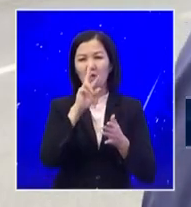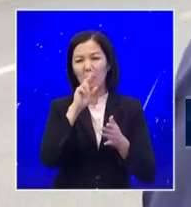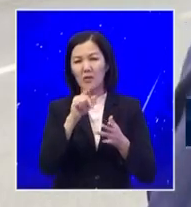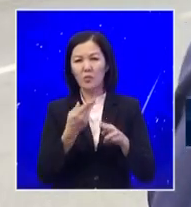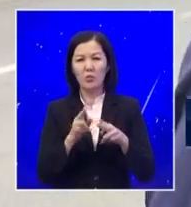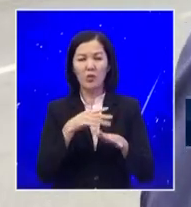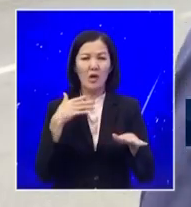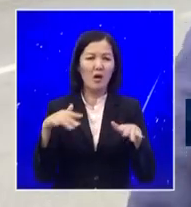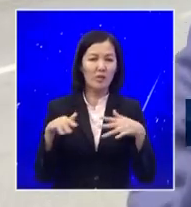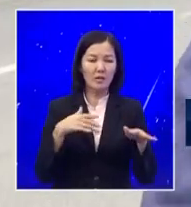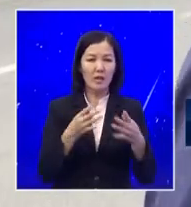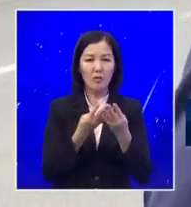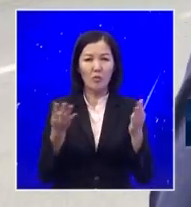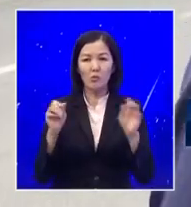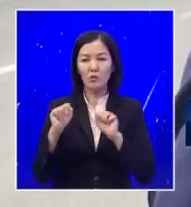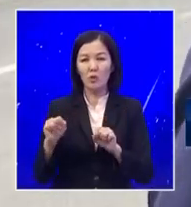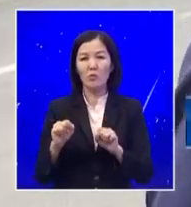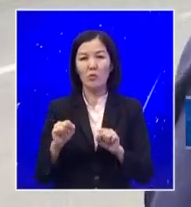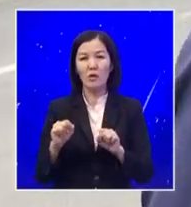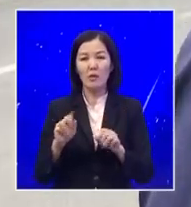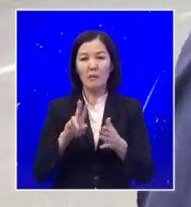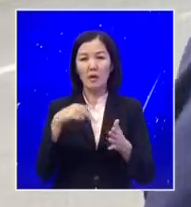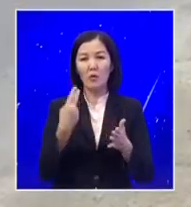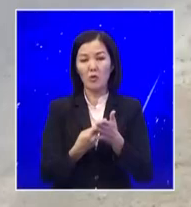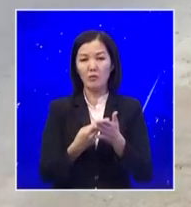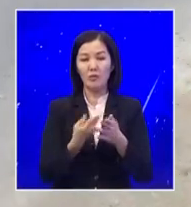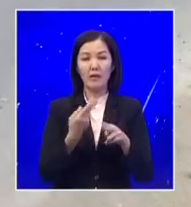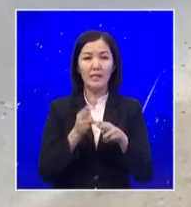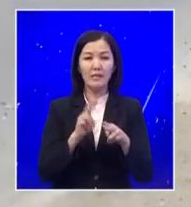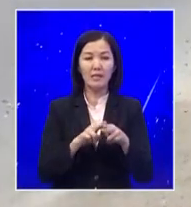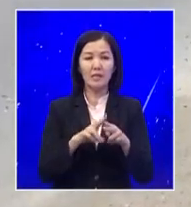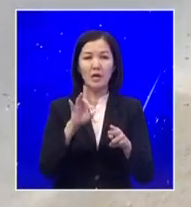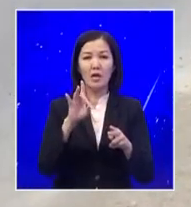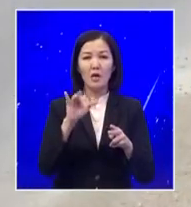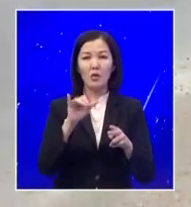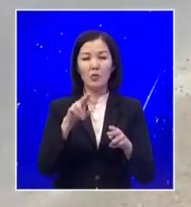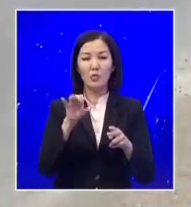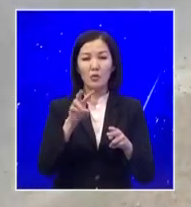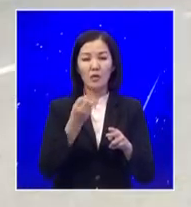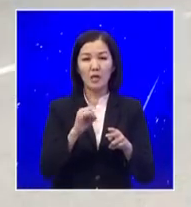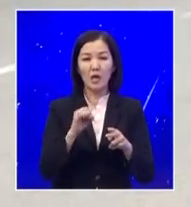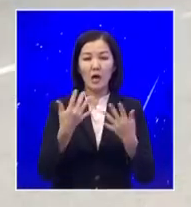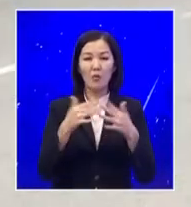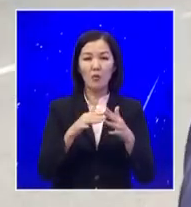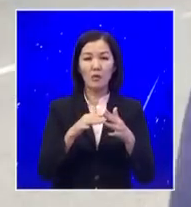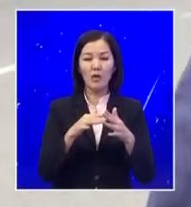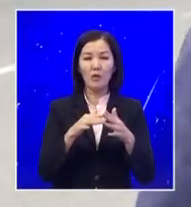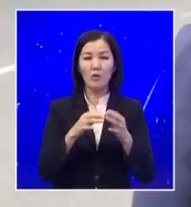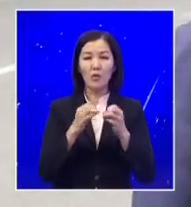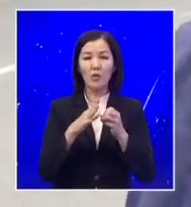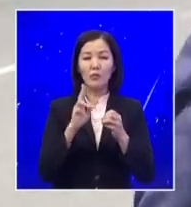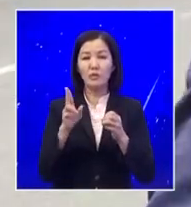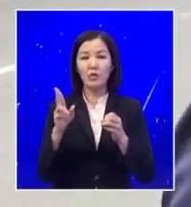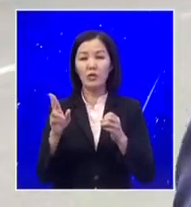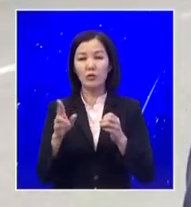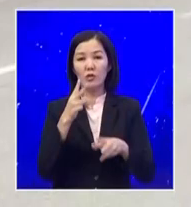олардың тұрғанына бағандары да, опорасында бір құлап жатыр. Әсіресе мына Рудный ауылдағы үлкен футбольный поле. 15-42-те бітіру керек